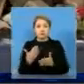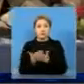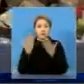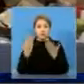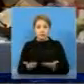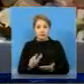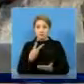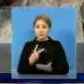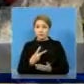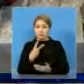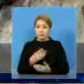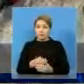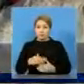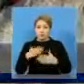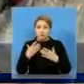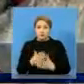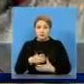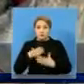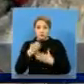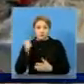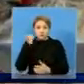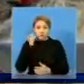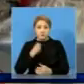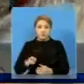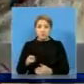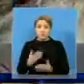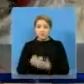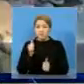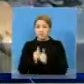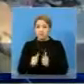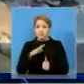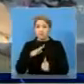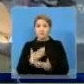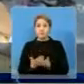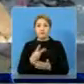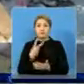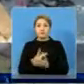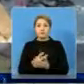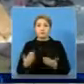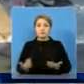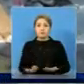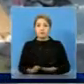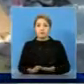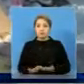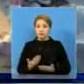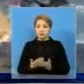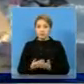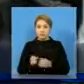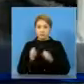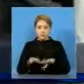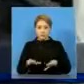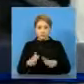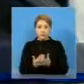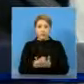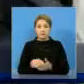теперь неприглядный вид уютных улочек района Москва. Такую картину ежедневно вынуждены созерцать местные жители. Причем отбросы складируются